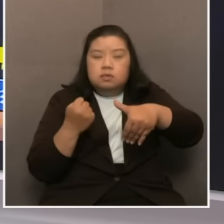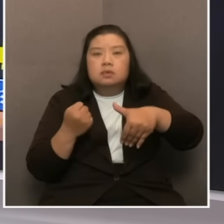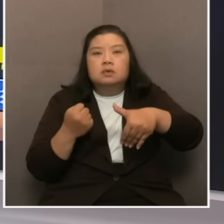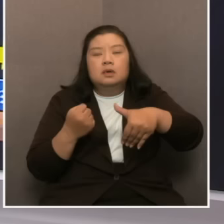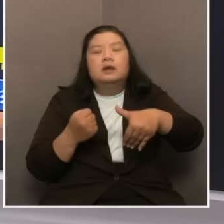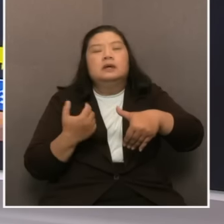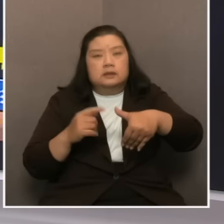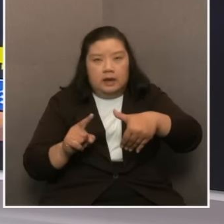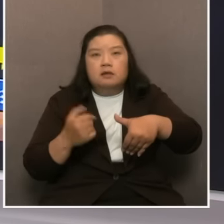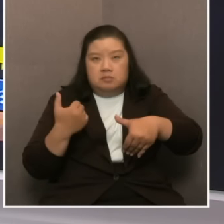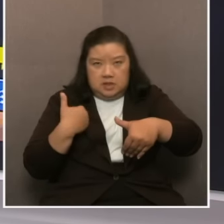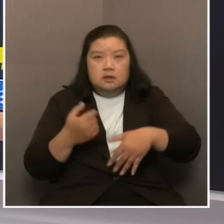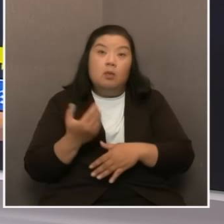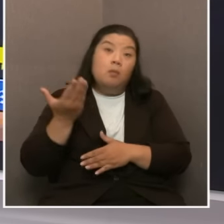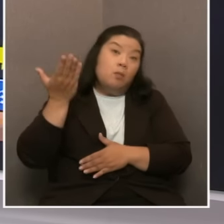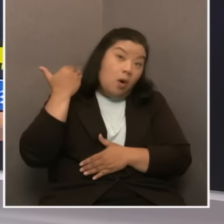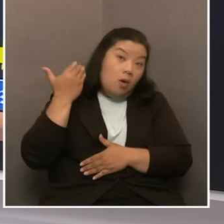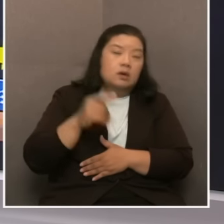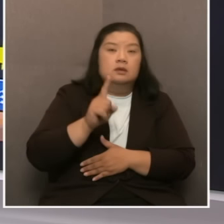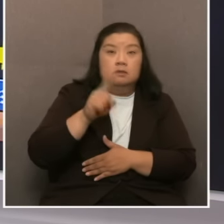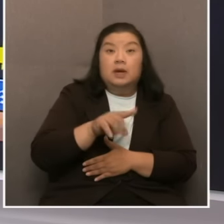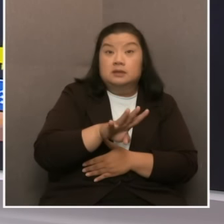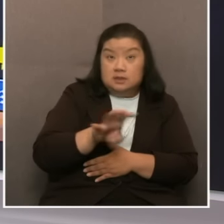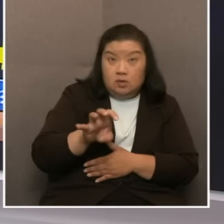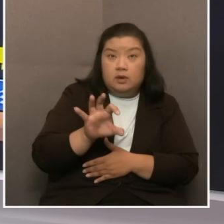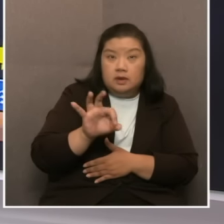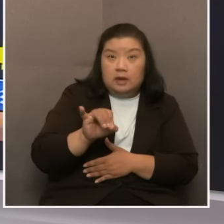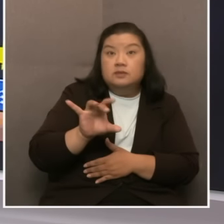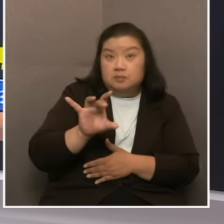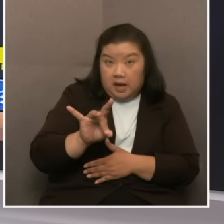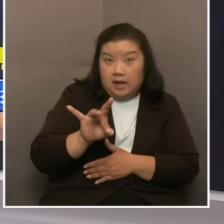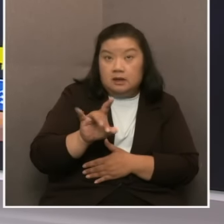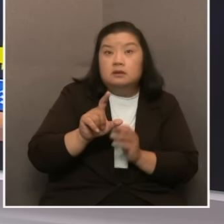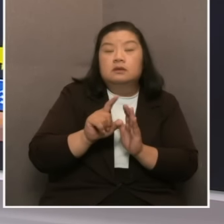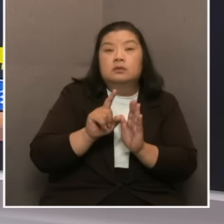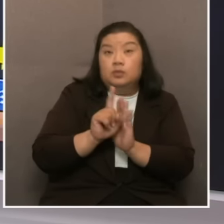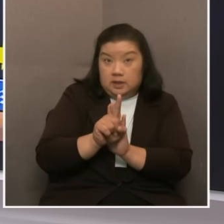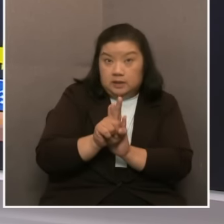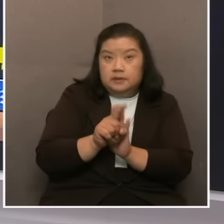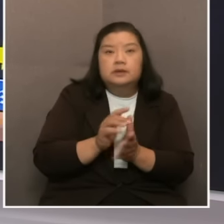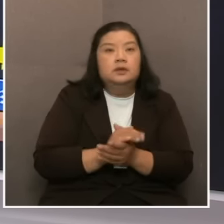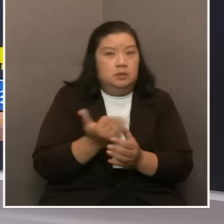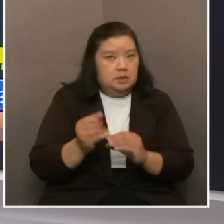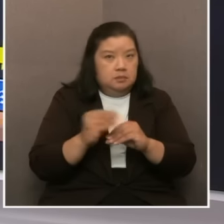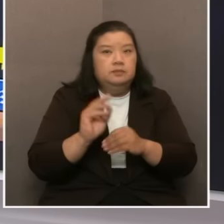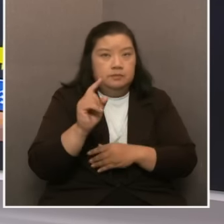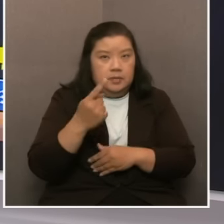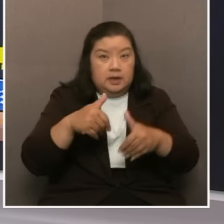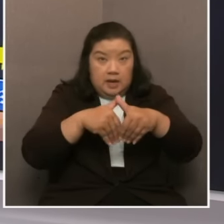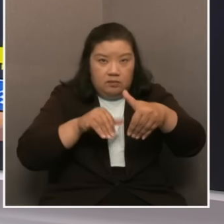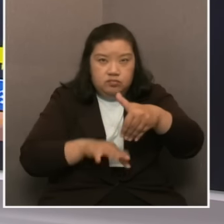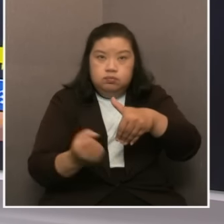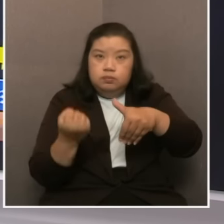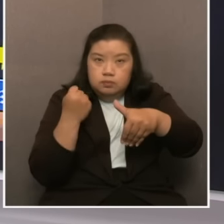บ้ใดจากเดิม sp.498 ลุบาตantics ต.วินาทีตอนนี้คยับ เกิมขึไป 1,